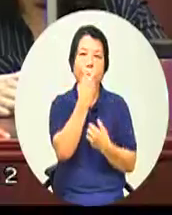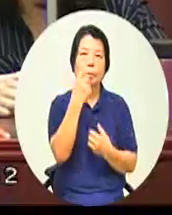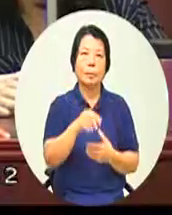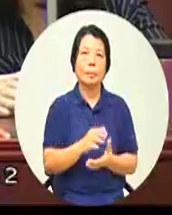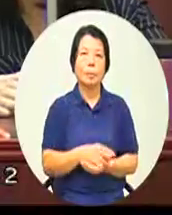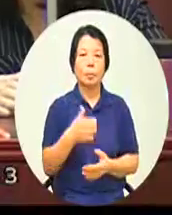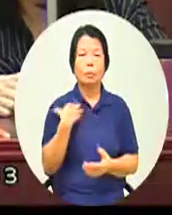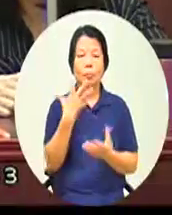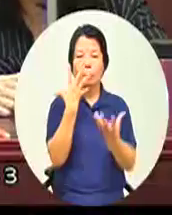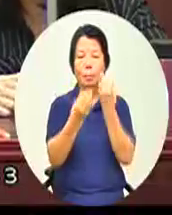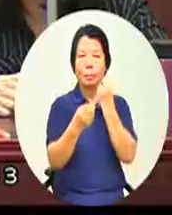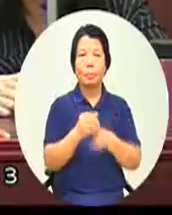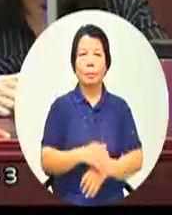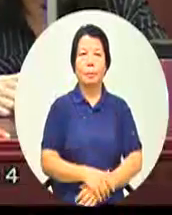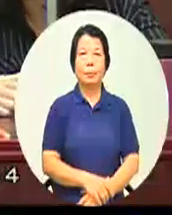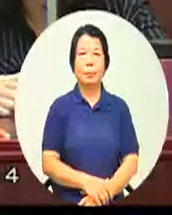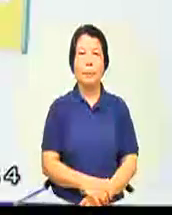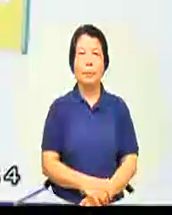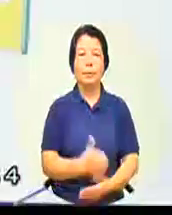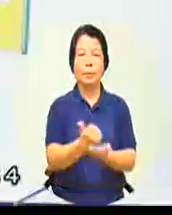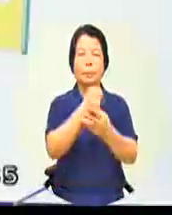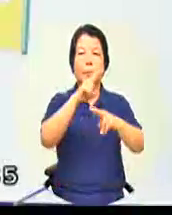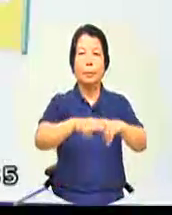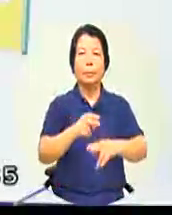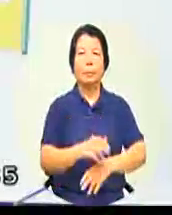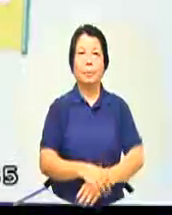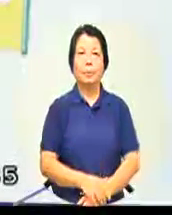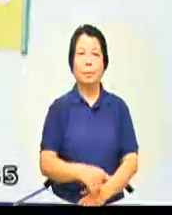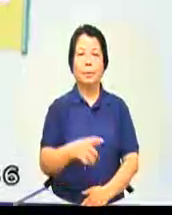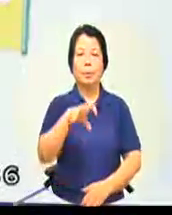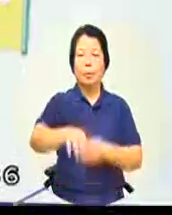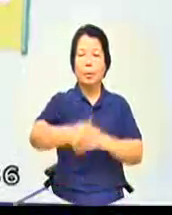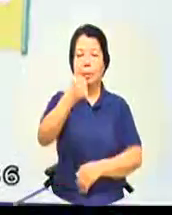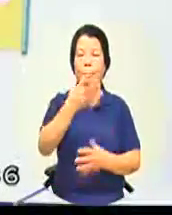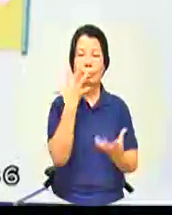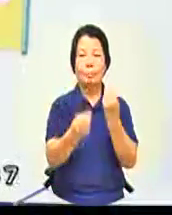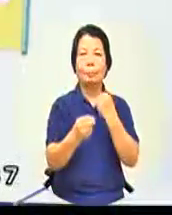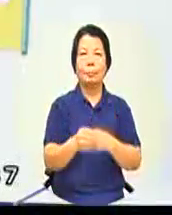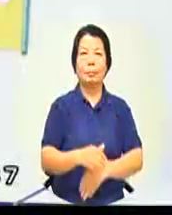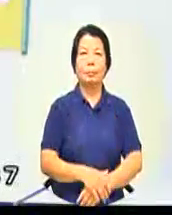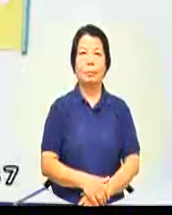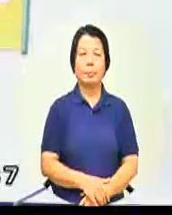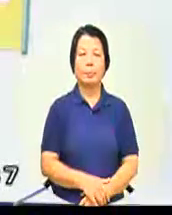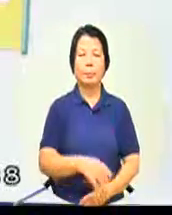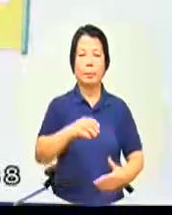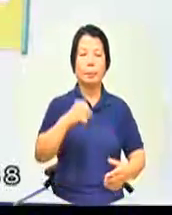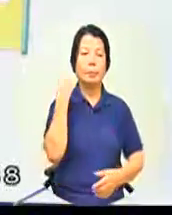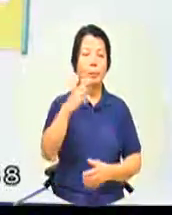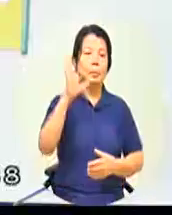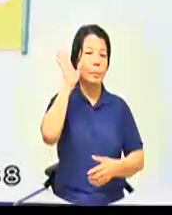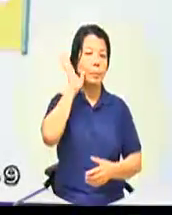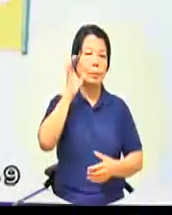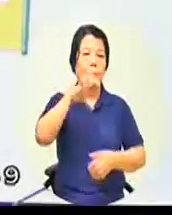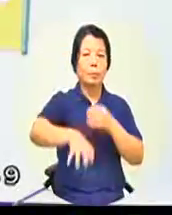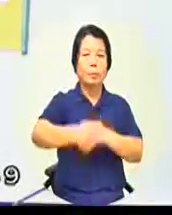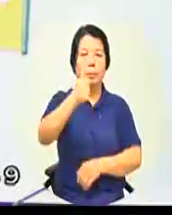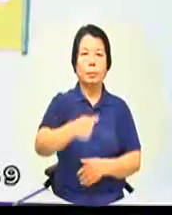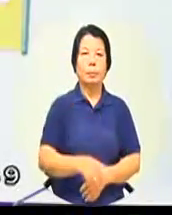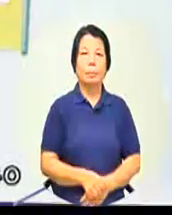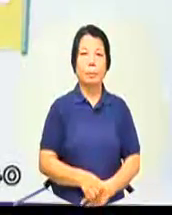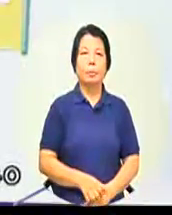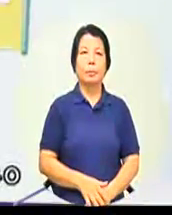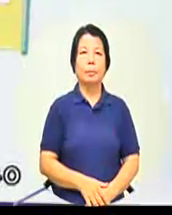不清楚。 哦，你不清楚，好，请坐，有听到吗？局长不清楚，好，来，那个新闻局长你也讲。